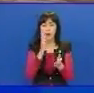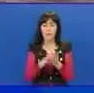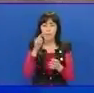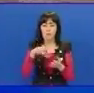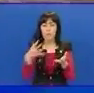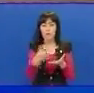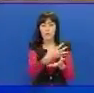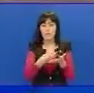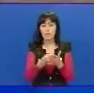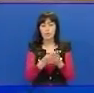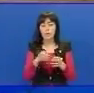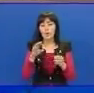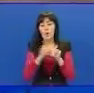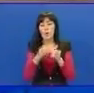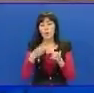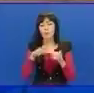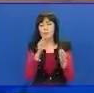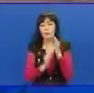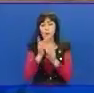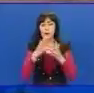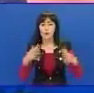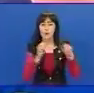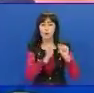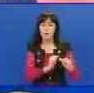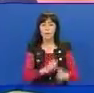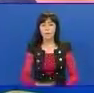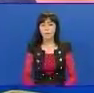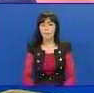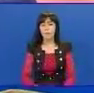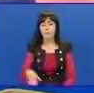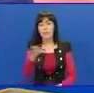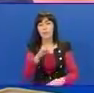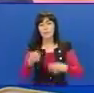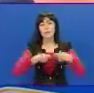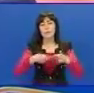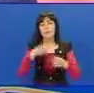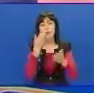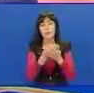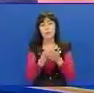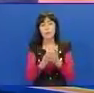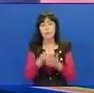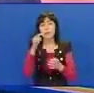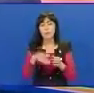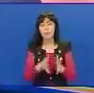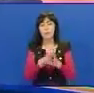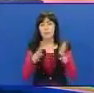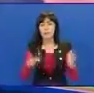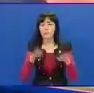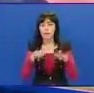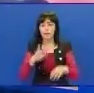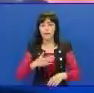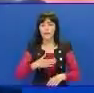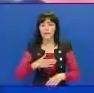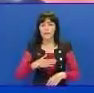өнімдер сиымдылығы 10 тонна болатын көкөніс қоймасында сақталады. Облыс басшыларына ұсыныс енгізіп жатырмыз. Осы базада тек қана